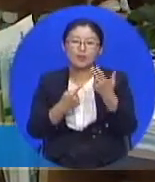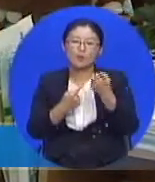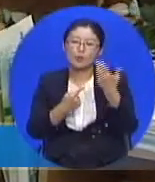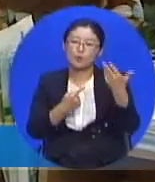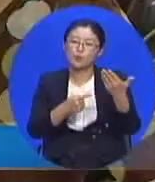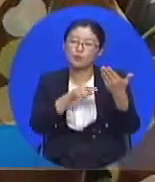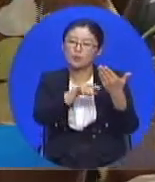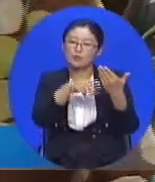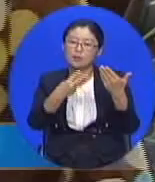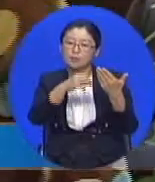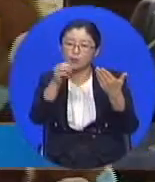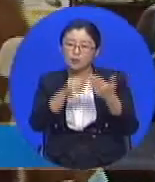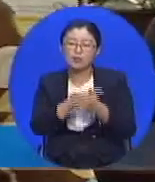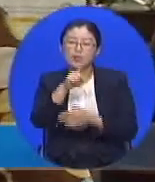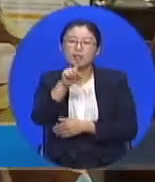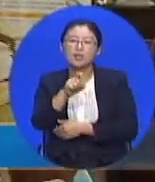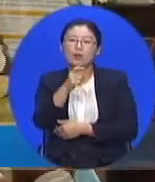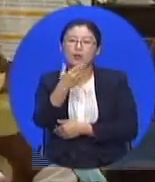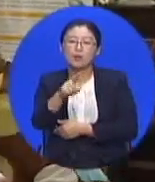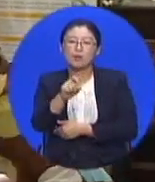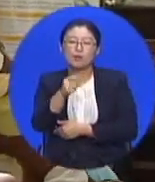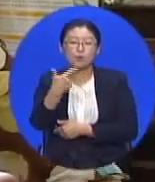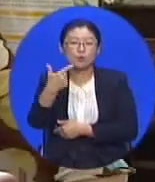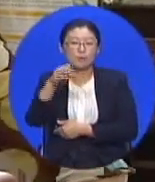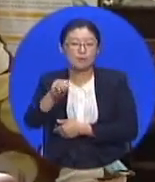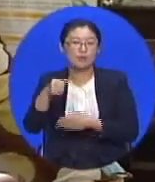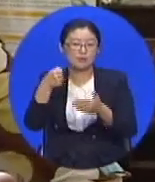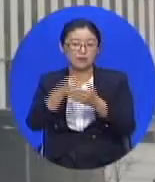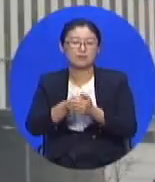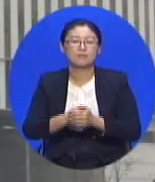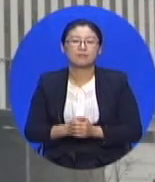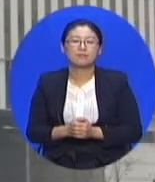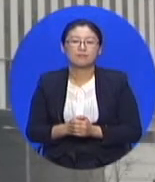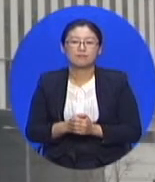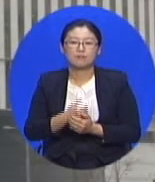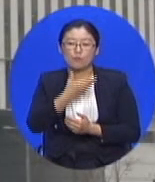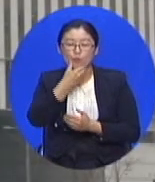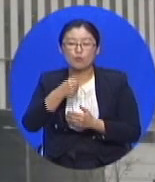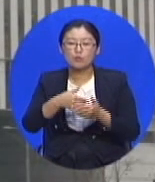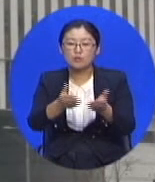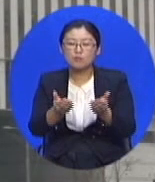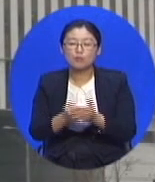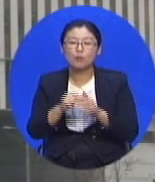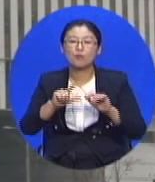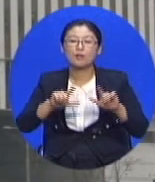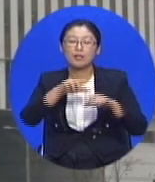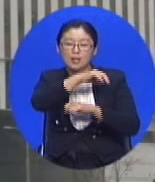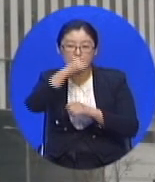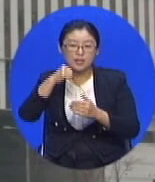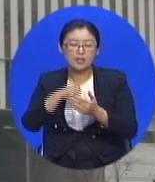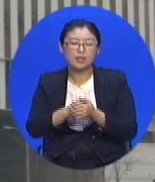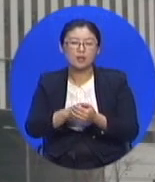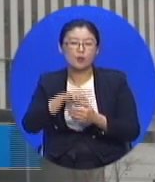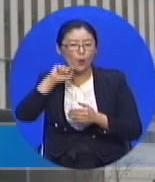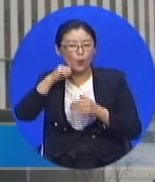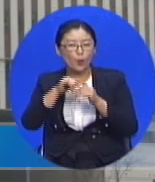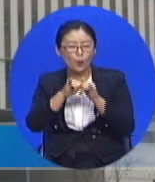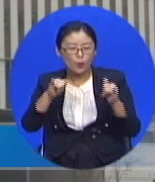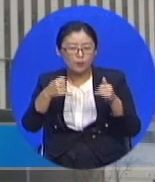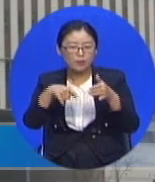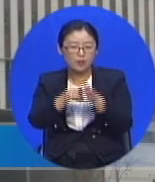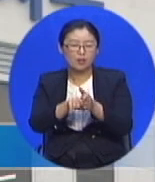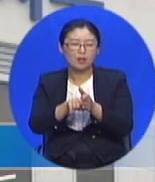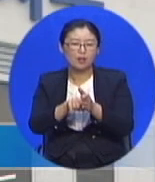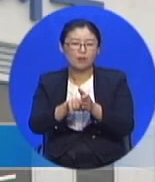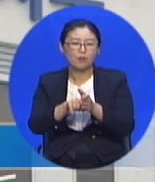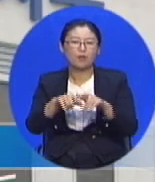79.3% 증가한 11억 6천만 원으로 확정됐습니다. 복지부는 올해 예산안 중 취약계층에 대한 중점 사안으로